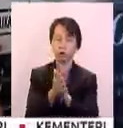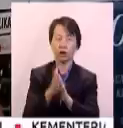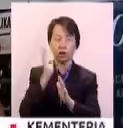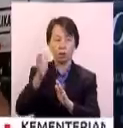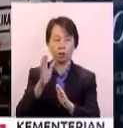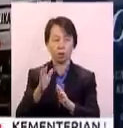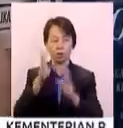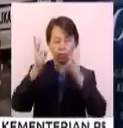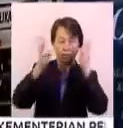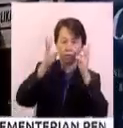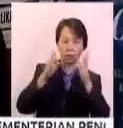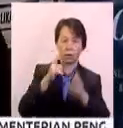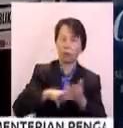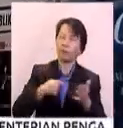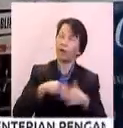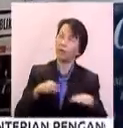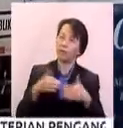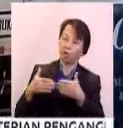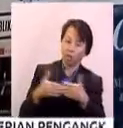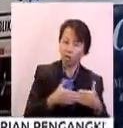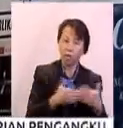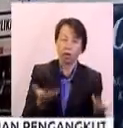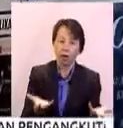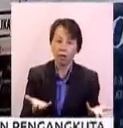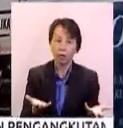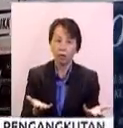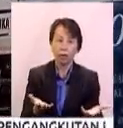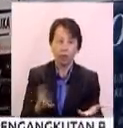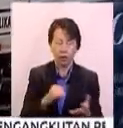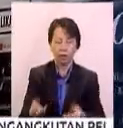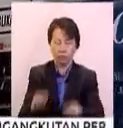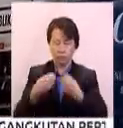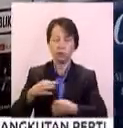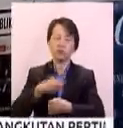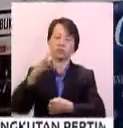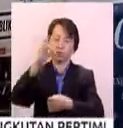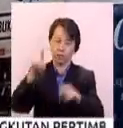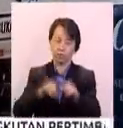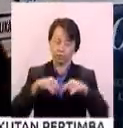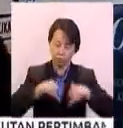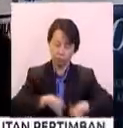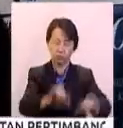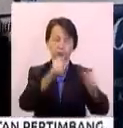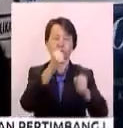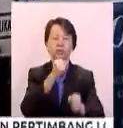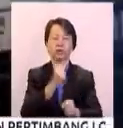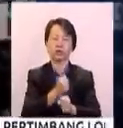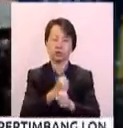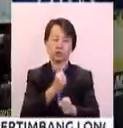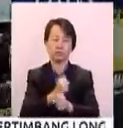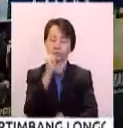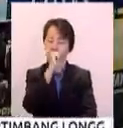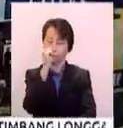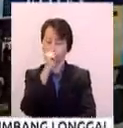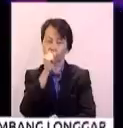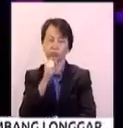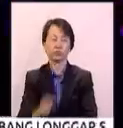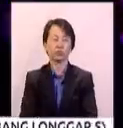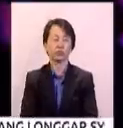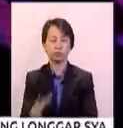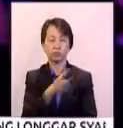akan merisaukan saya apa saya nak buat seterusnya. Tetapi dia juga memberi semangat untuk saya teruskan dalam kerjaya sebagai penyanyi atau rapper.